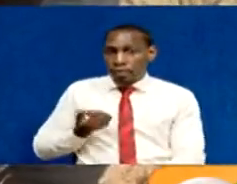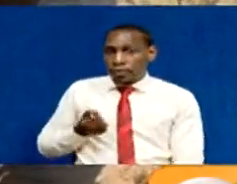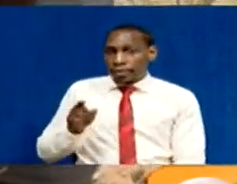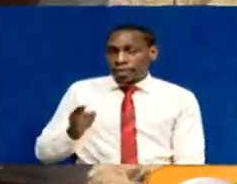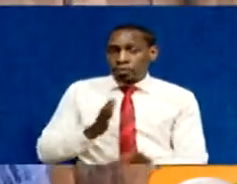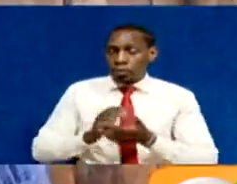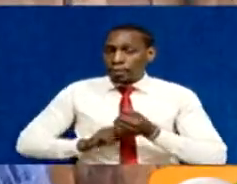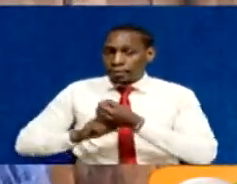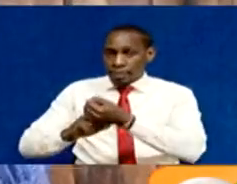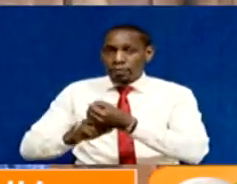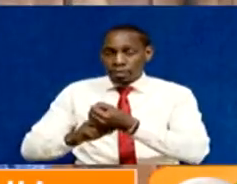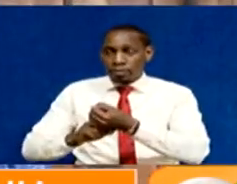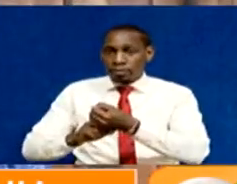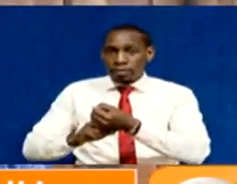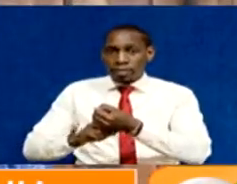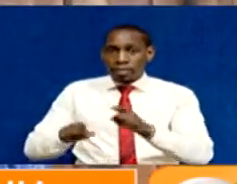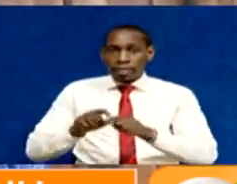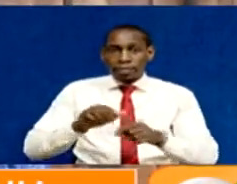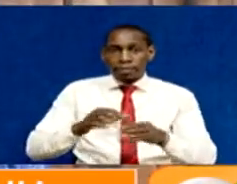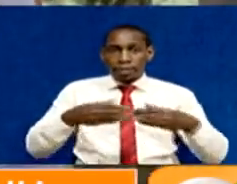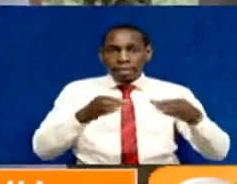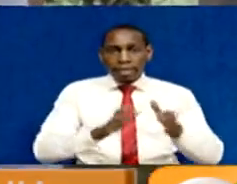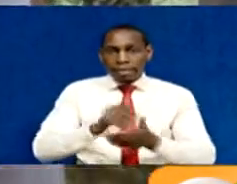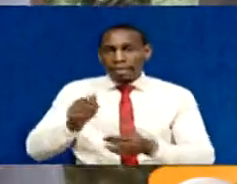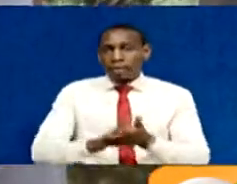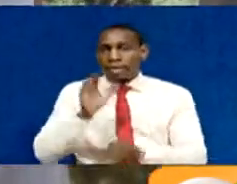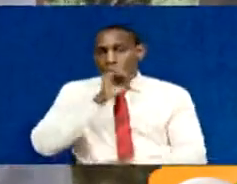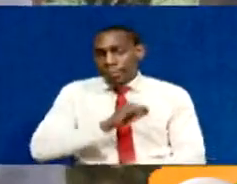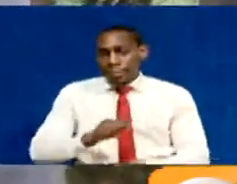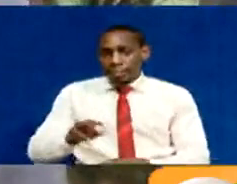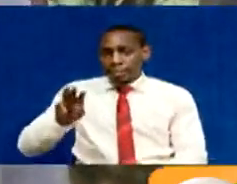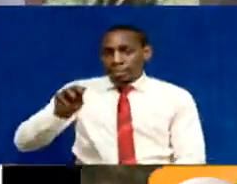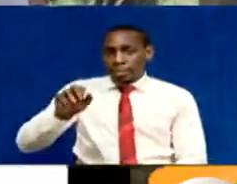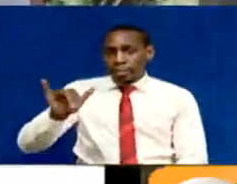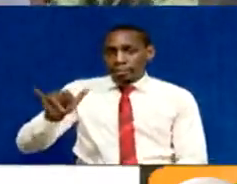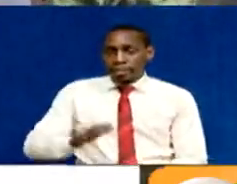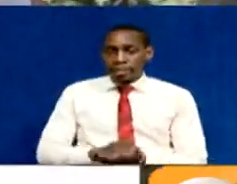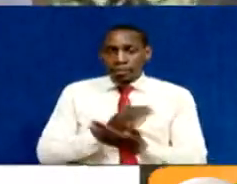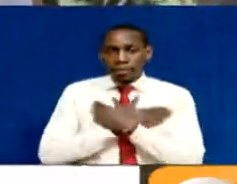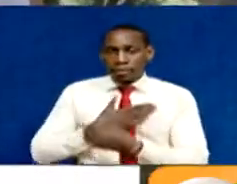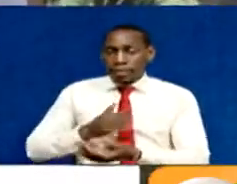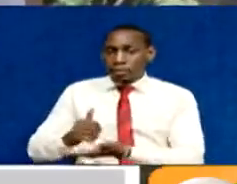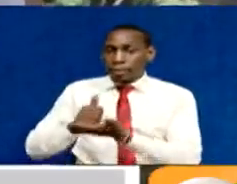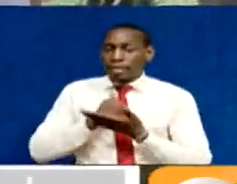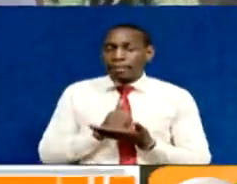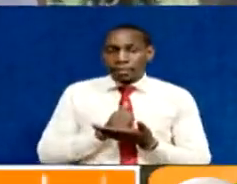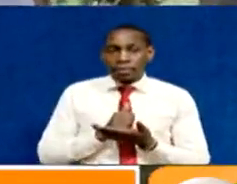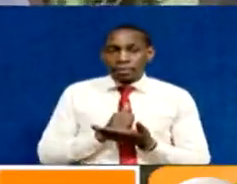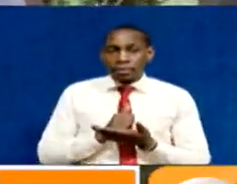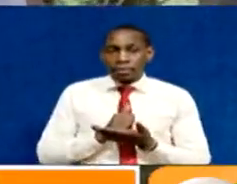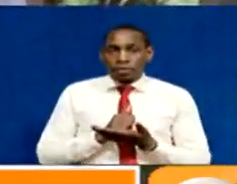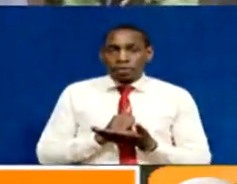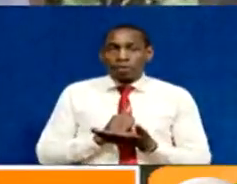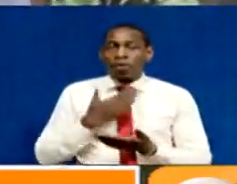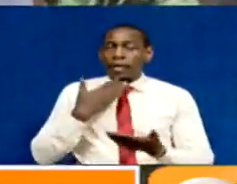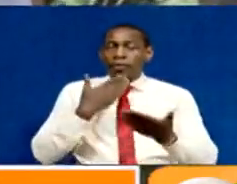they have really assisted her. In fact, the other classes will be missing Masi. Kwa marafiki zangu wenye walikuwa wananisaidia,